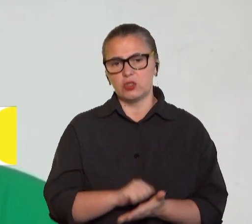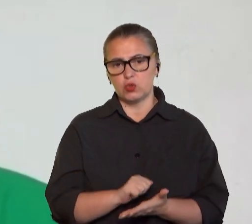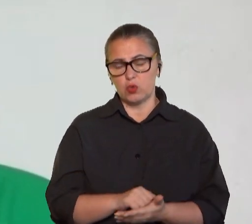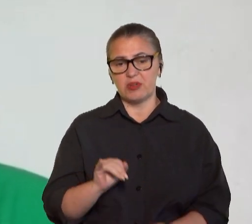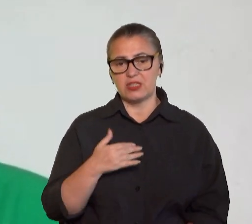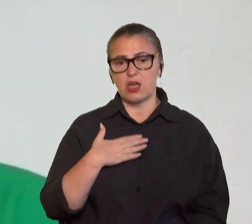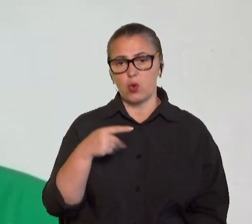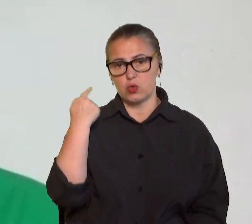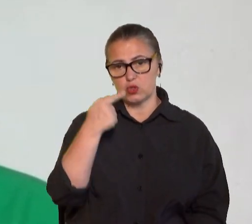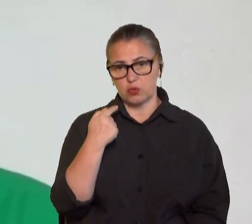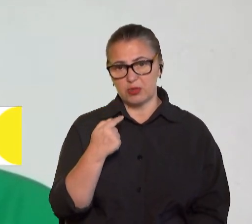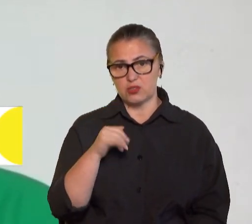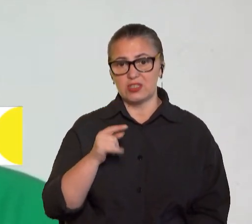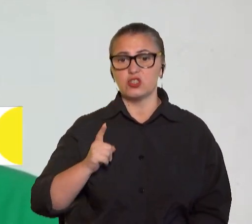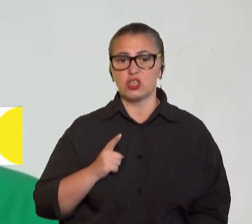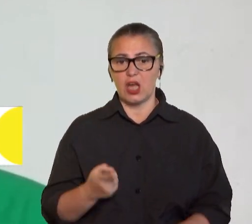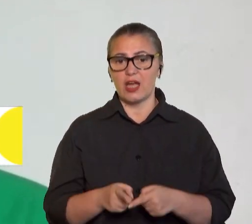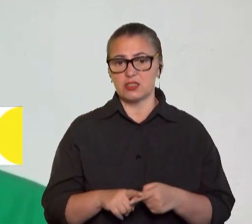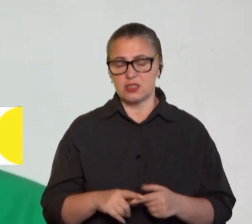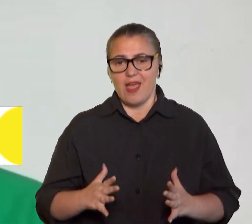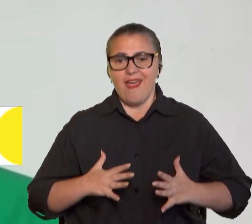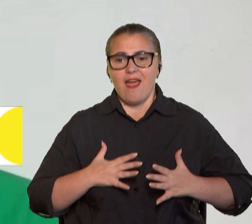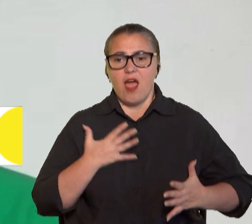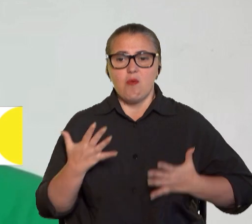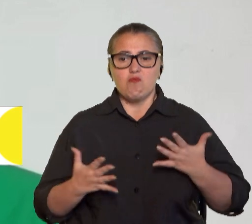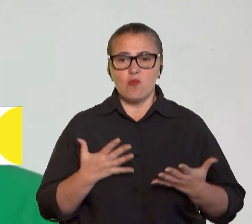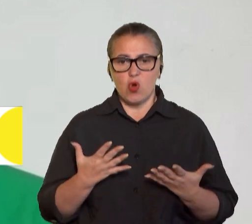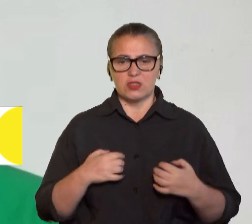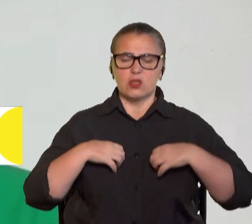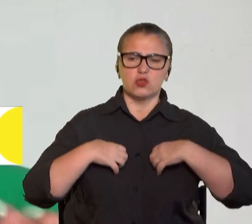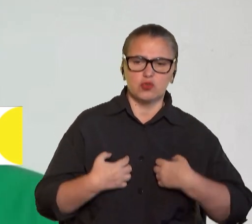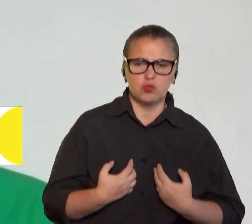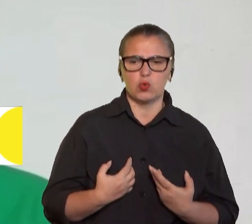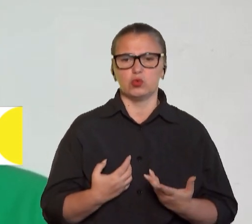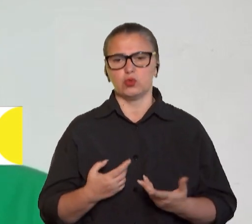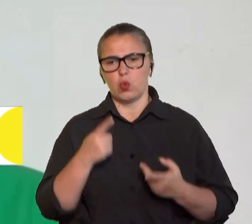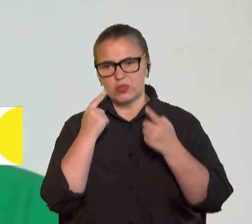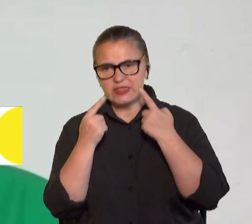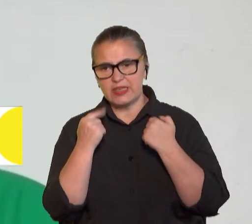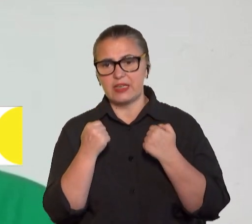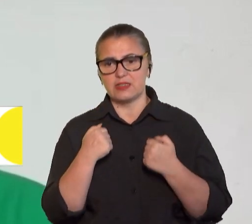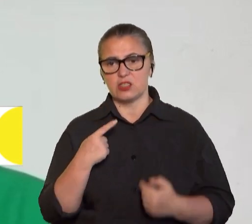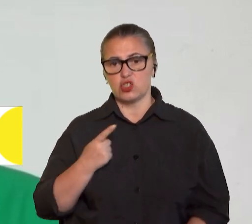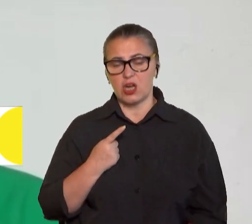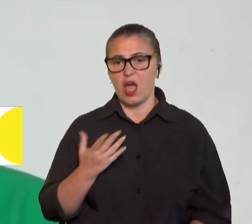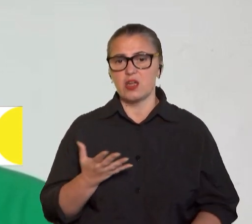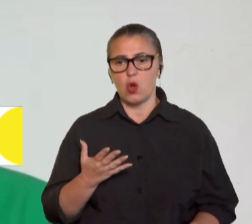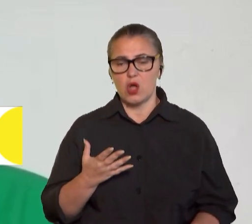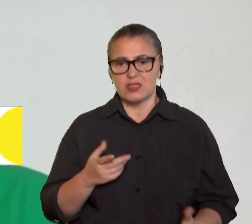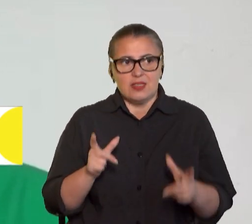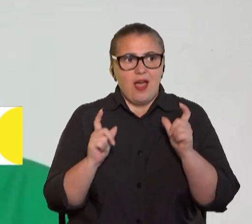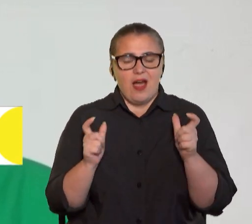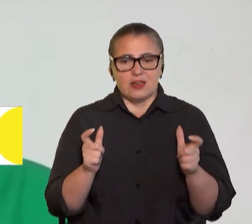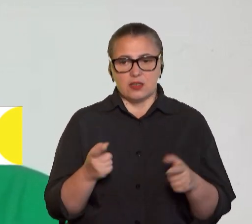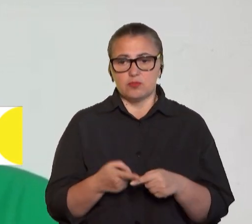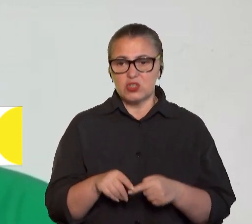я особисто, я якраз і чекаю цієї емоції. Я чекаю смутку, я чекаю сліз, я чекаю якоїсь істерики, тому що